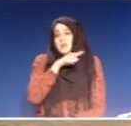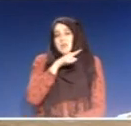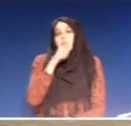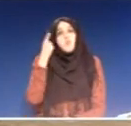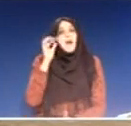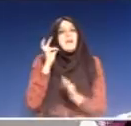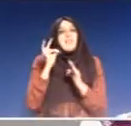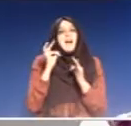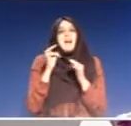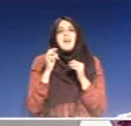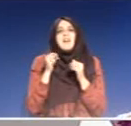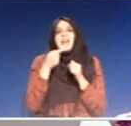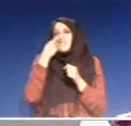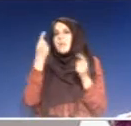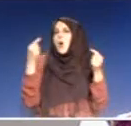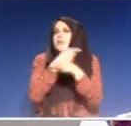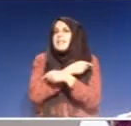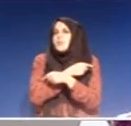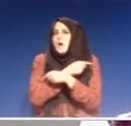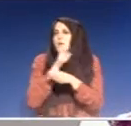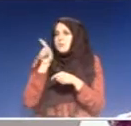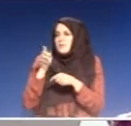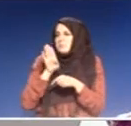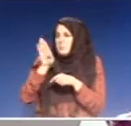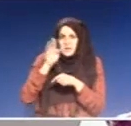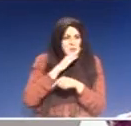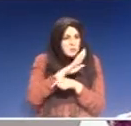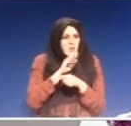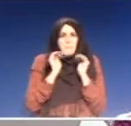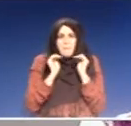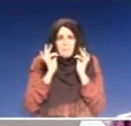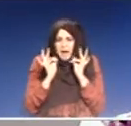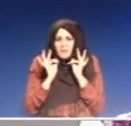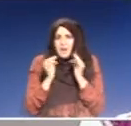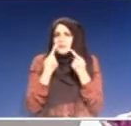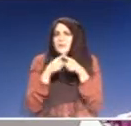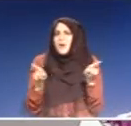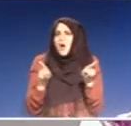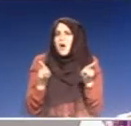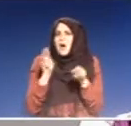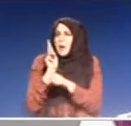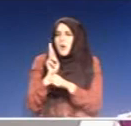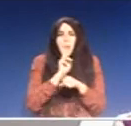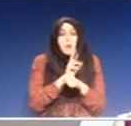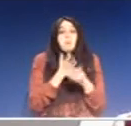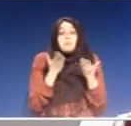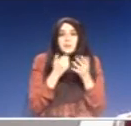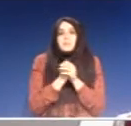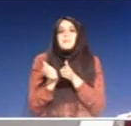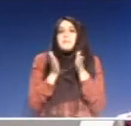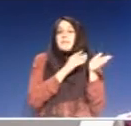الثانيه. دكتور نعود بالنسبه للروبورتاج في بعض التفاصيل